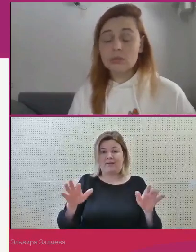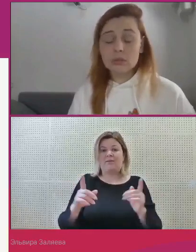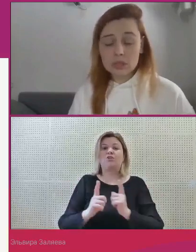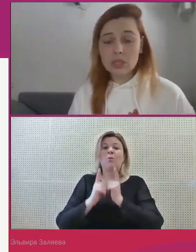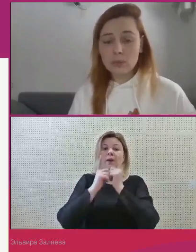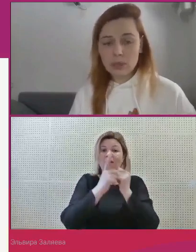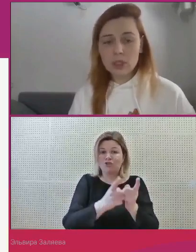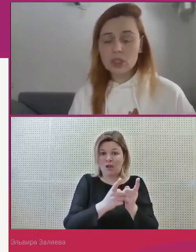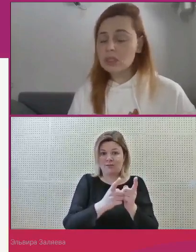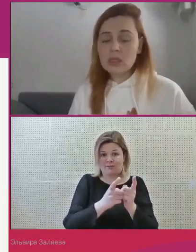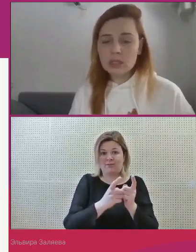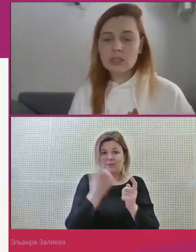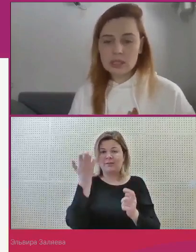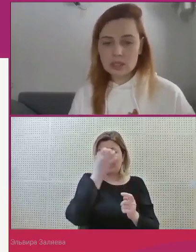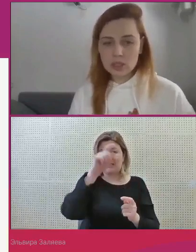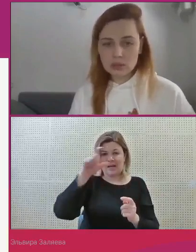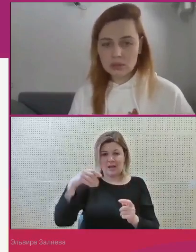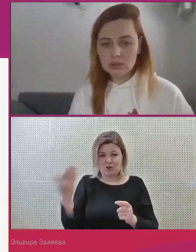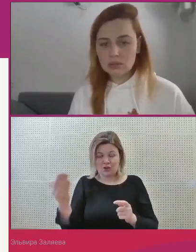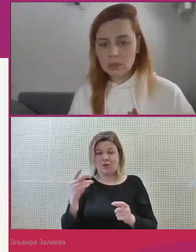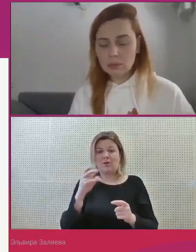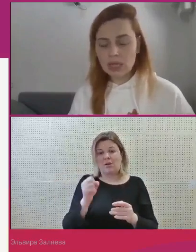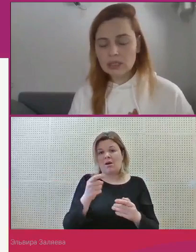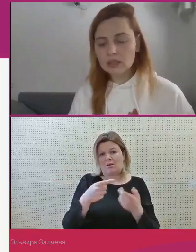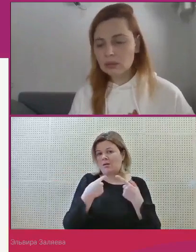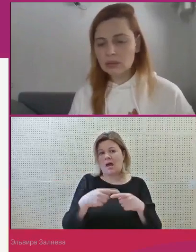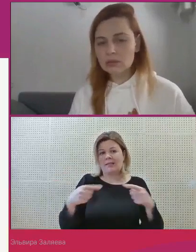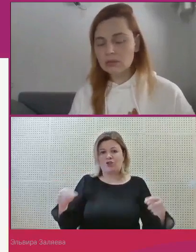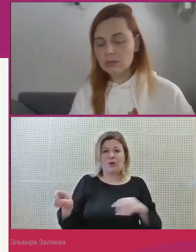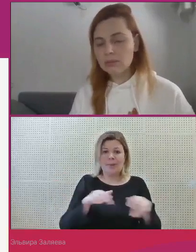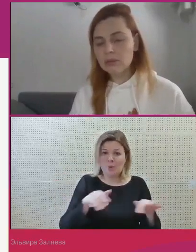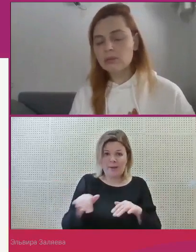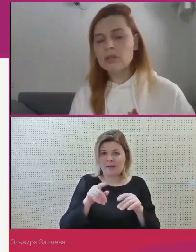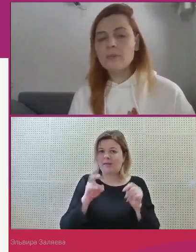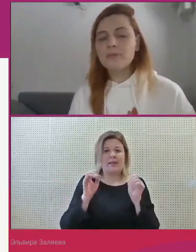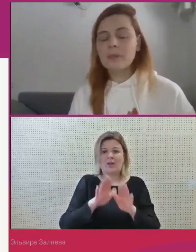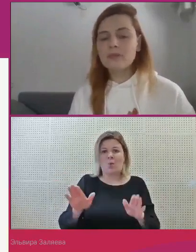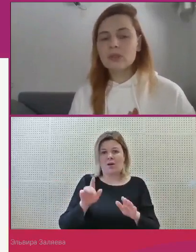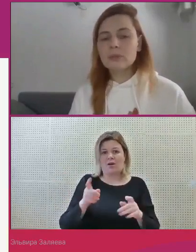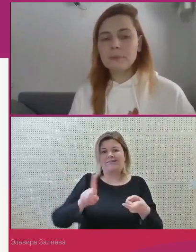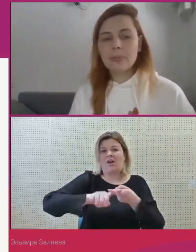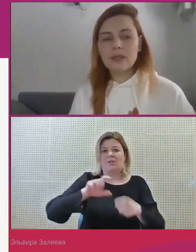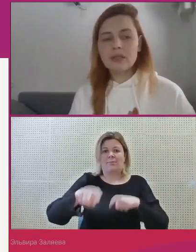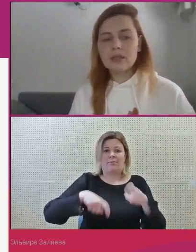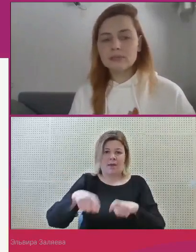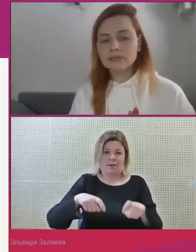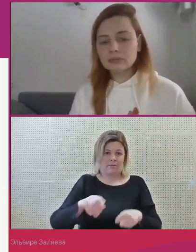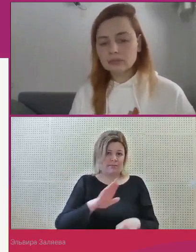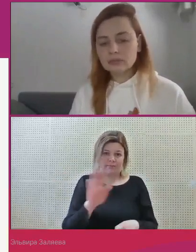сопровождать незрячих подопечных, на самом деле на различных мероприятиях, не только по бегу. Вот.